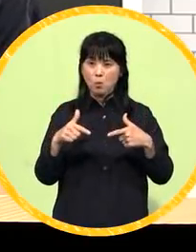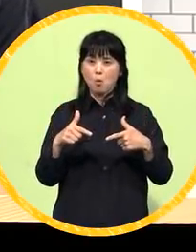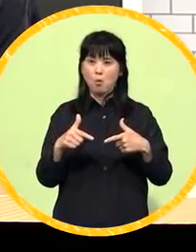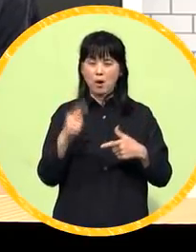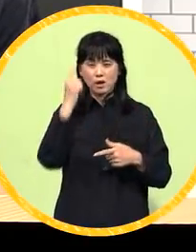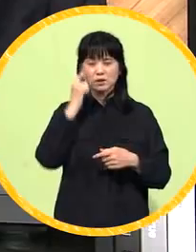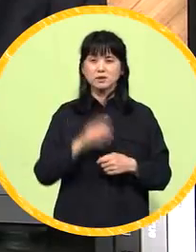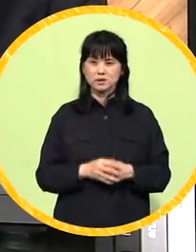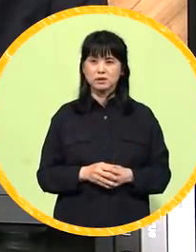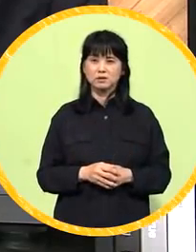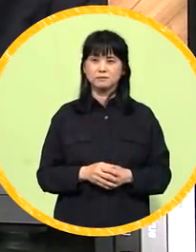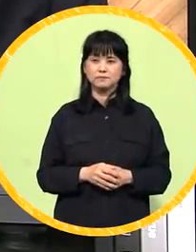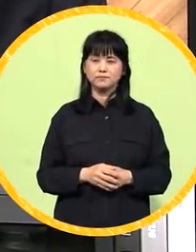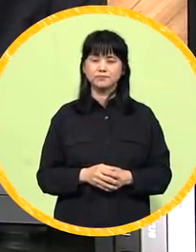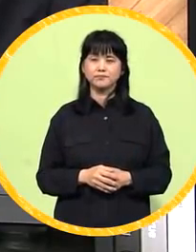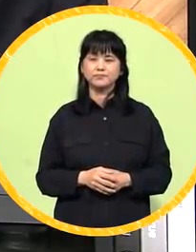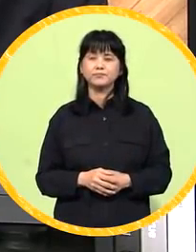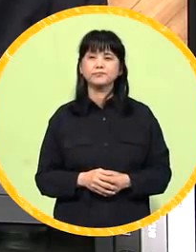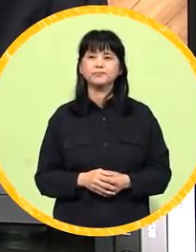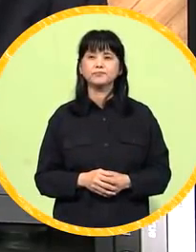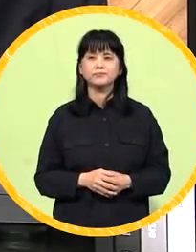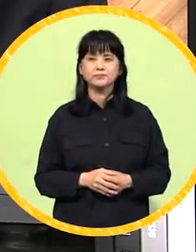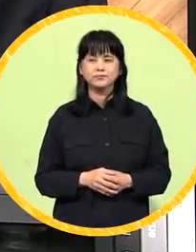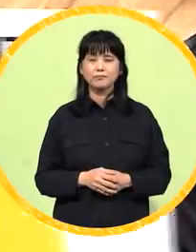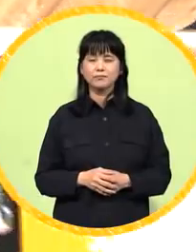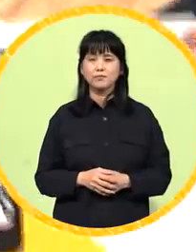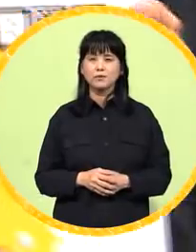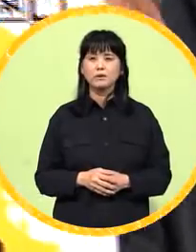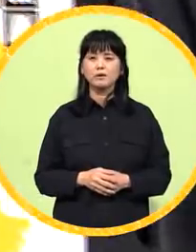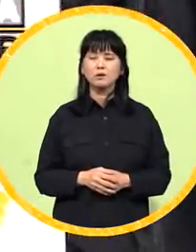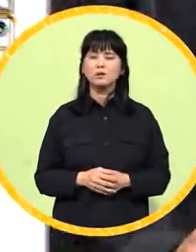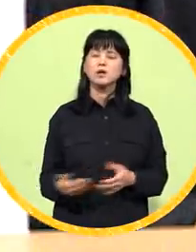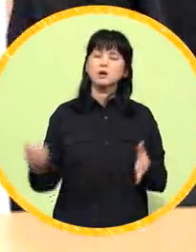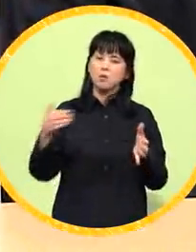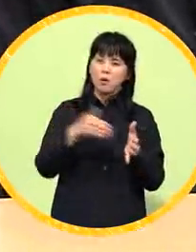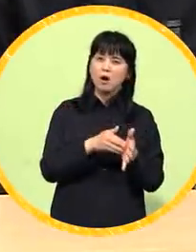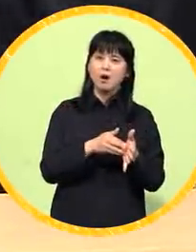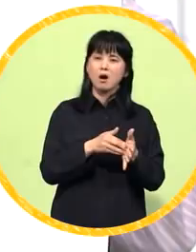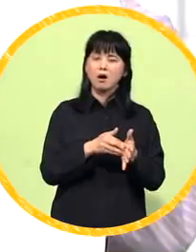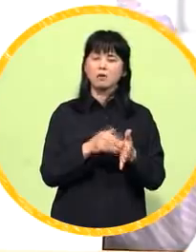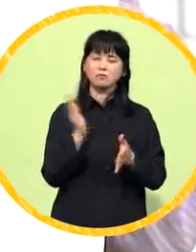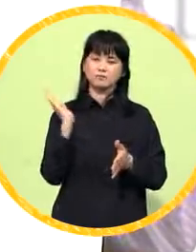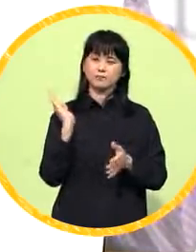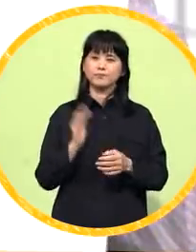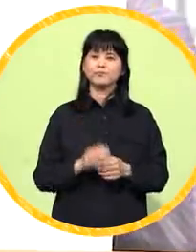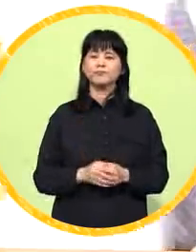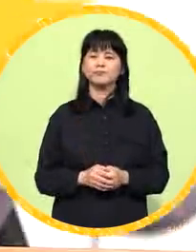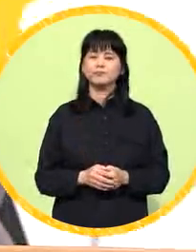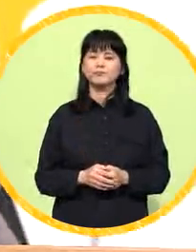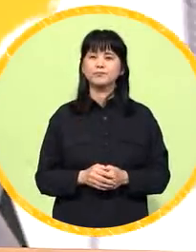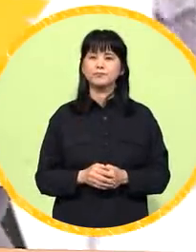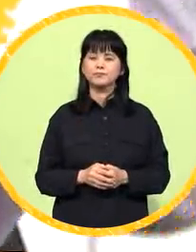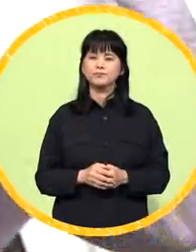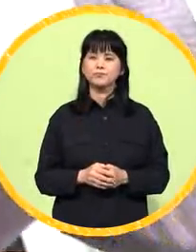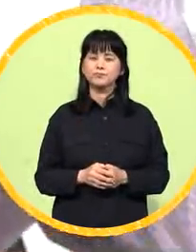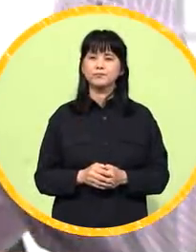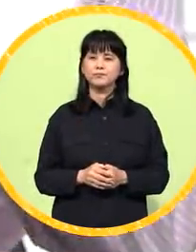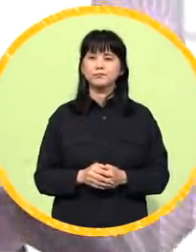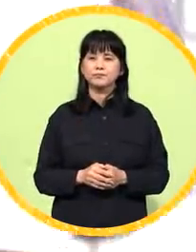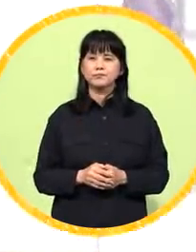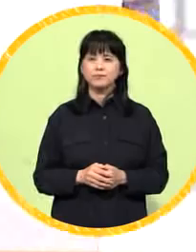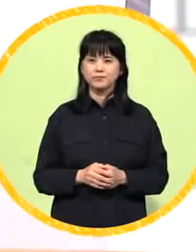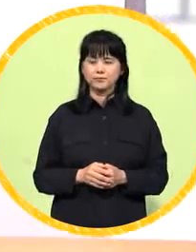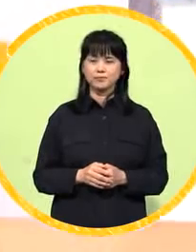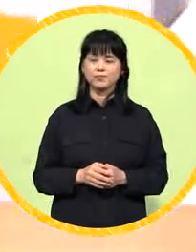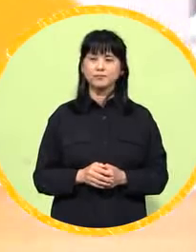編さーんなではーいではですね最後はこちらこちらですねちゃんっ